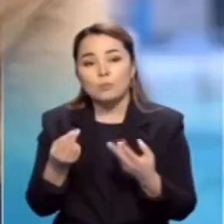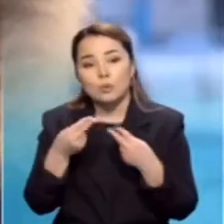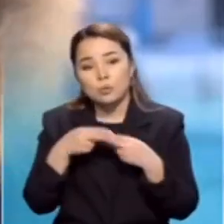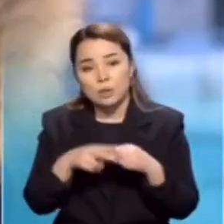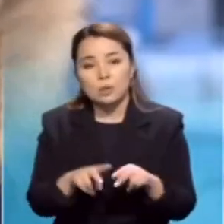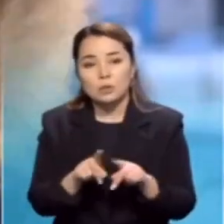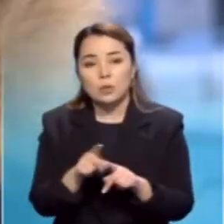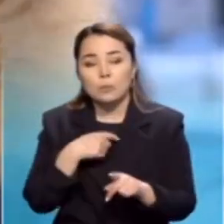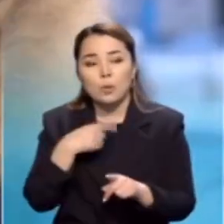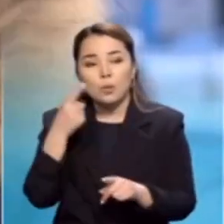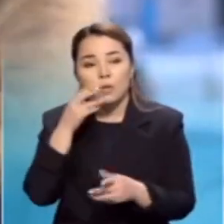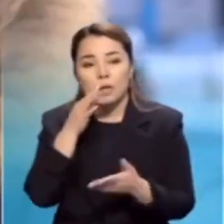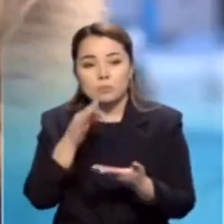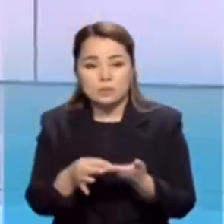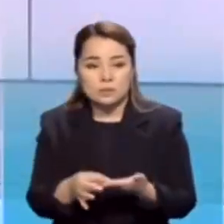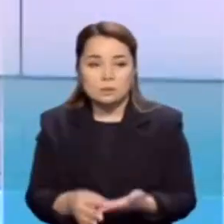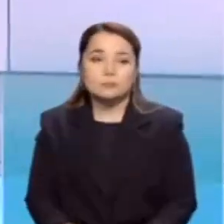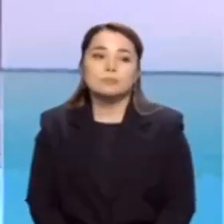деп ойлаймыз.